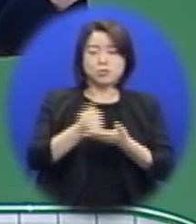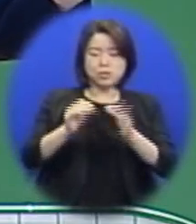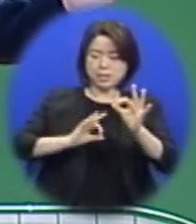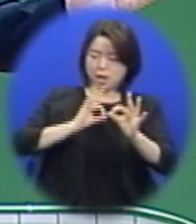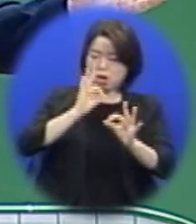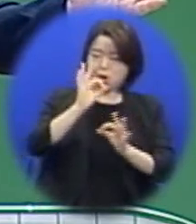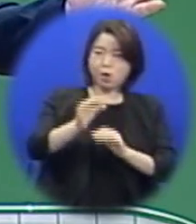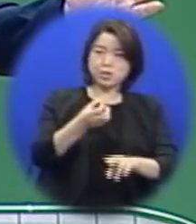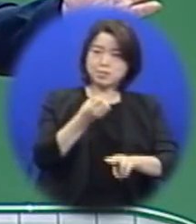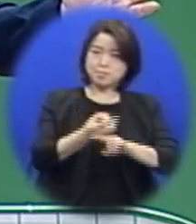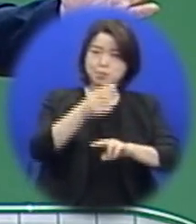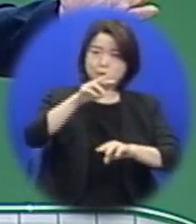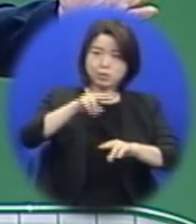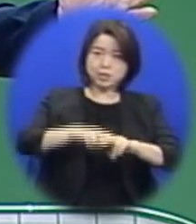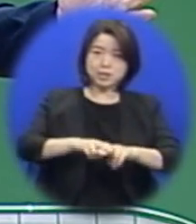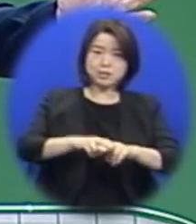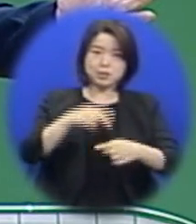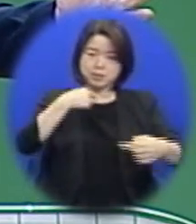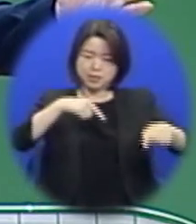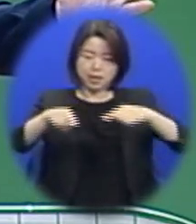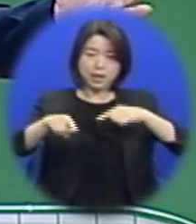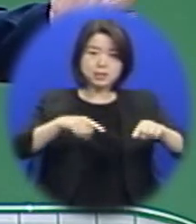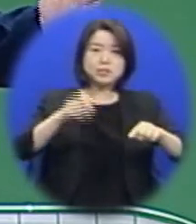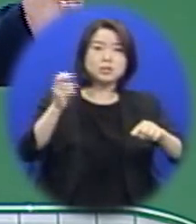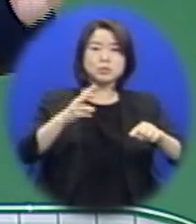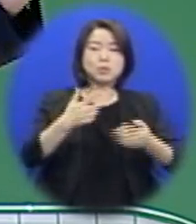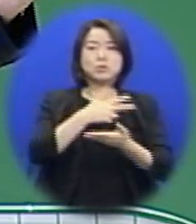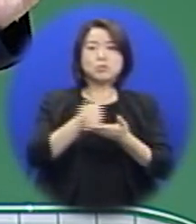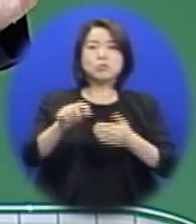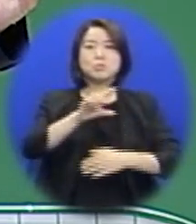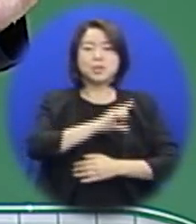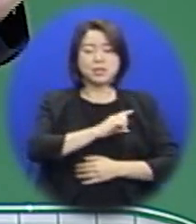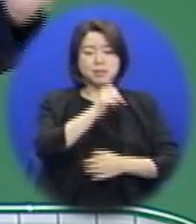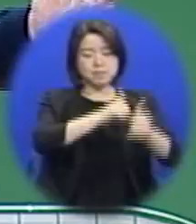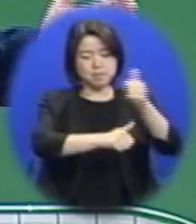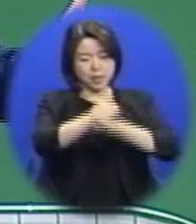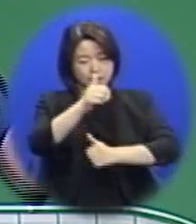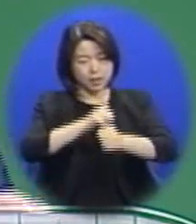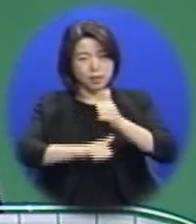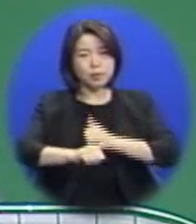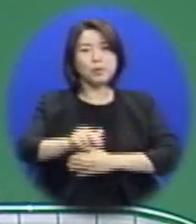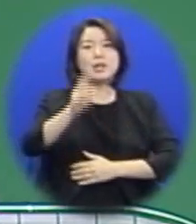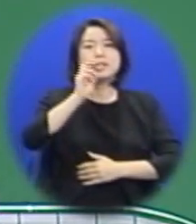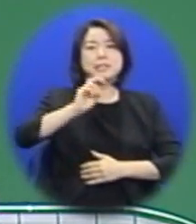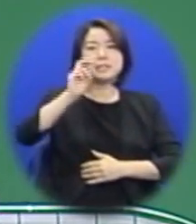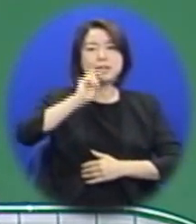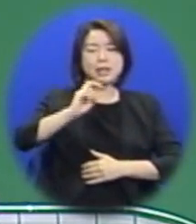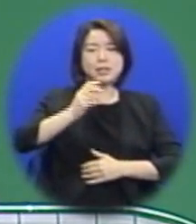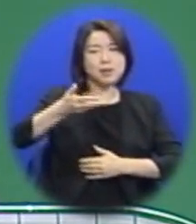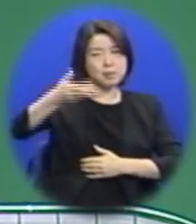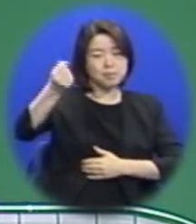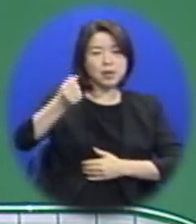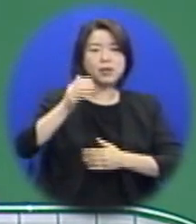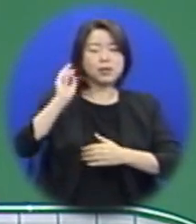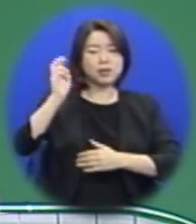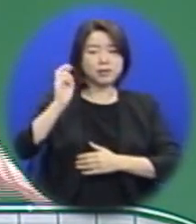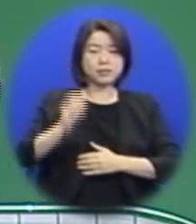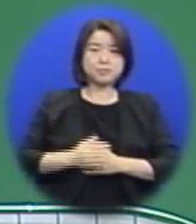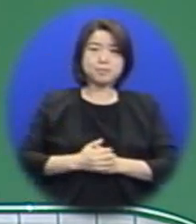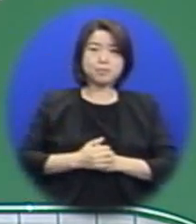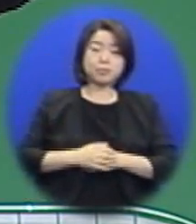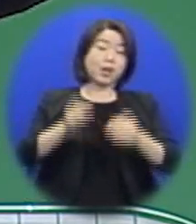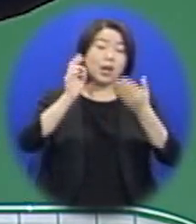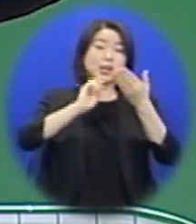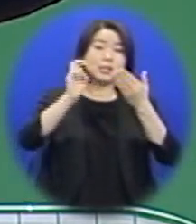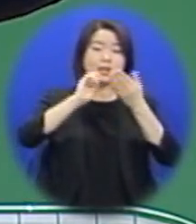영원히 보좌에서 다스리시며 주님의 이름은 대대로 찬양을 받을 것입니다.